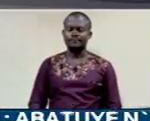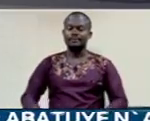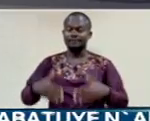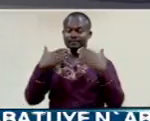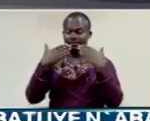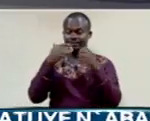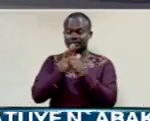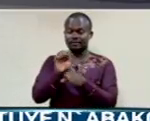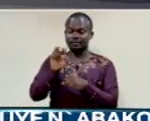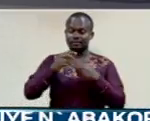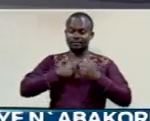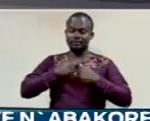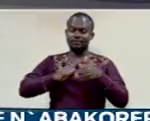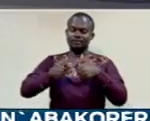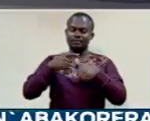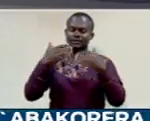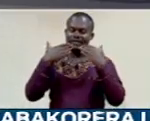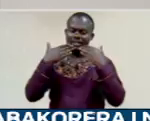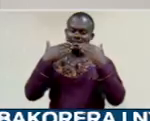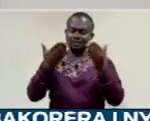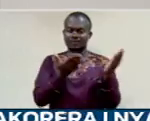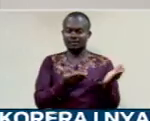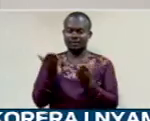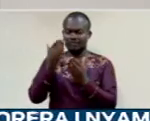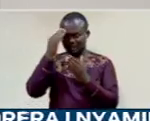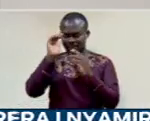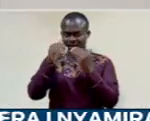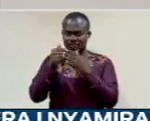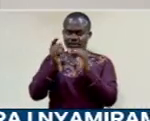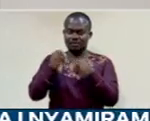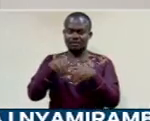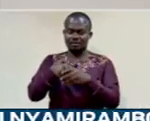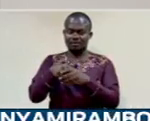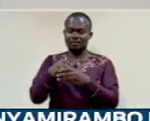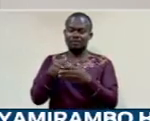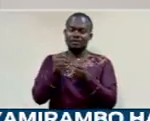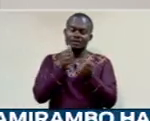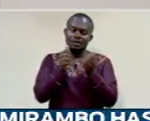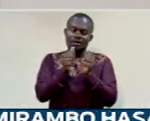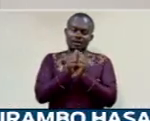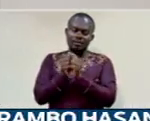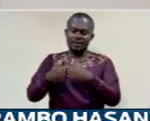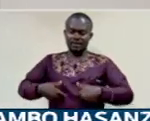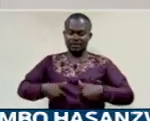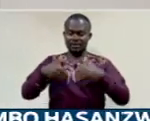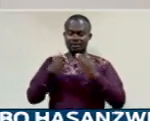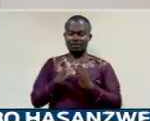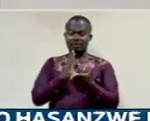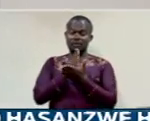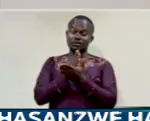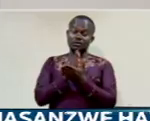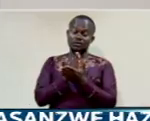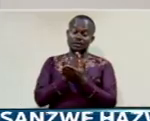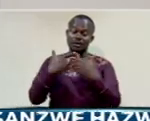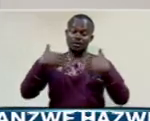cyane Televiziyo Rwanda, tubanze tubashimire kuba mwadutumiye kugira ngo niba tugire ubutumwa duha urubyiruko. Nibyo koko, muri iki gihe ubuzima